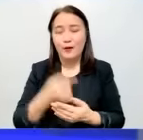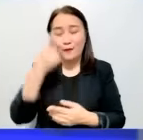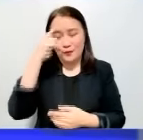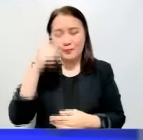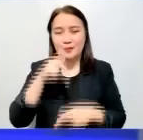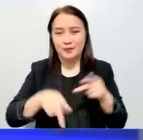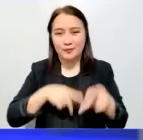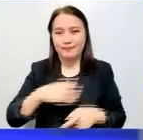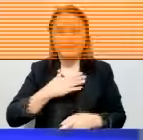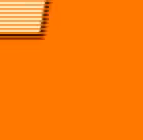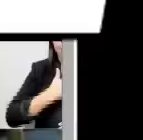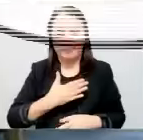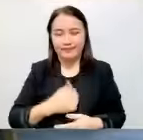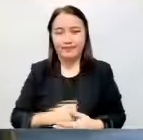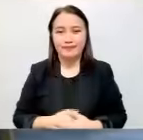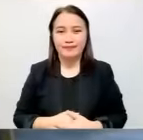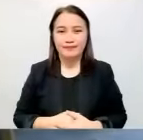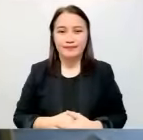Laila Pangilina.